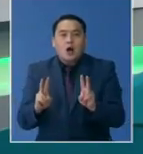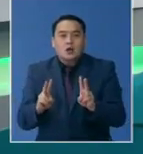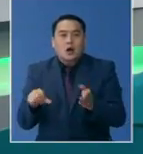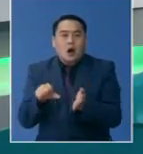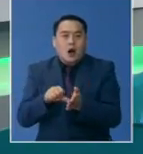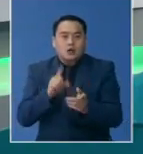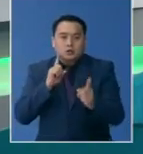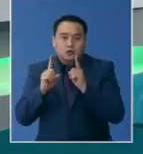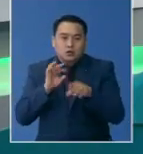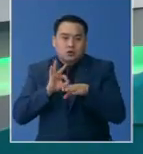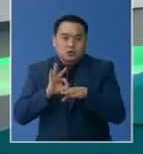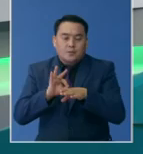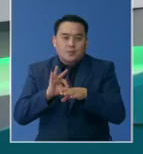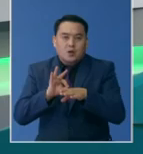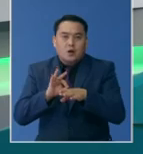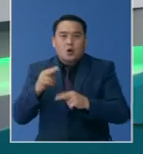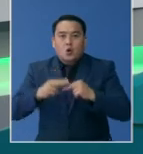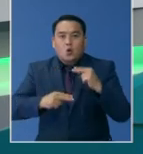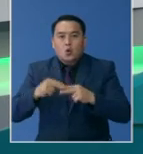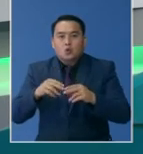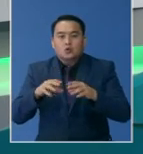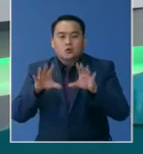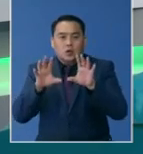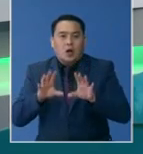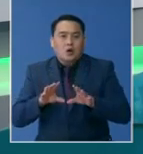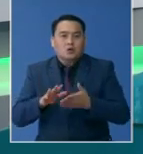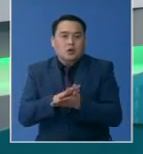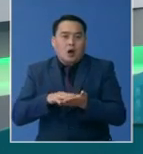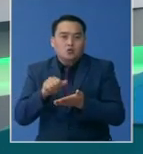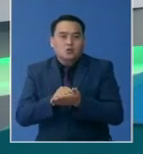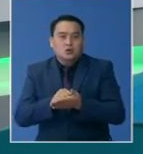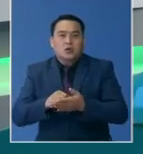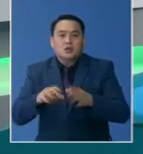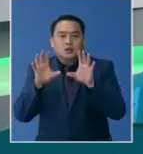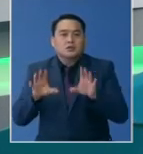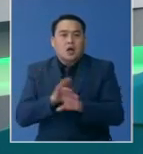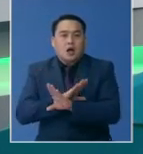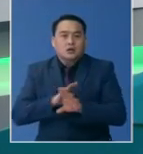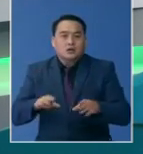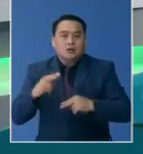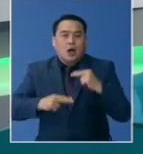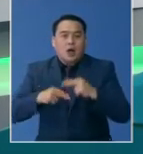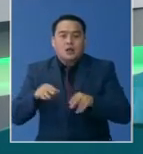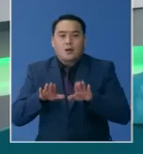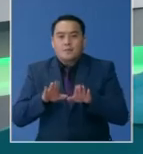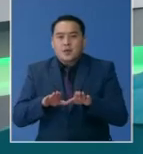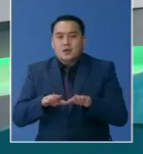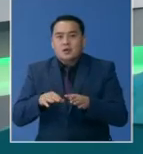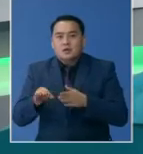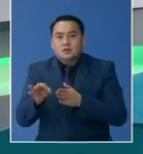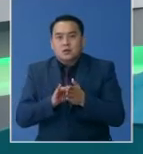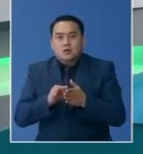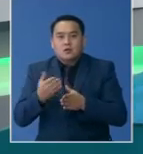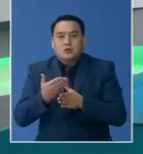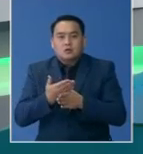қатысуымен жиын кеңесін өткізді. Құрылыс нормаларын сақтамаған және заңсыз салынған нысандарға жергілікті мекемелер тараптан жедел түрде